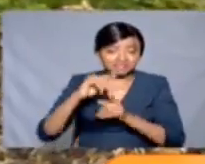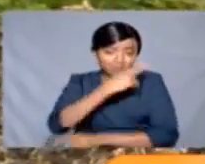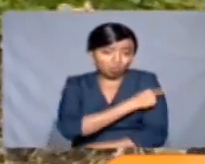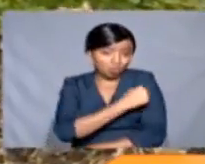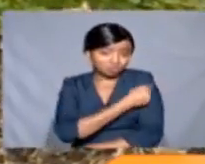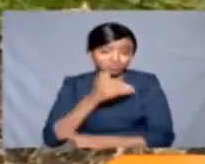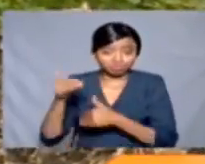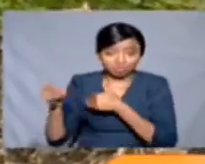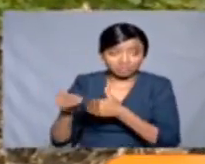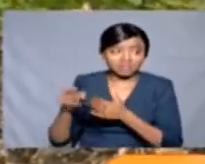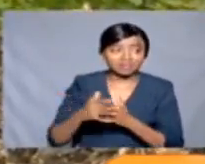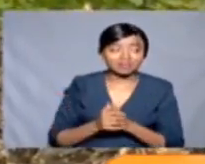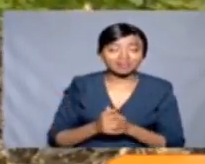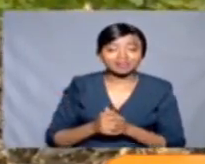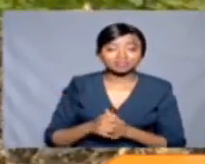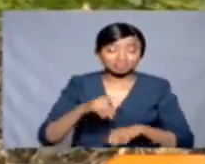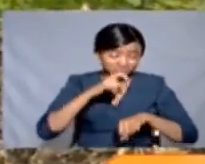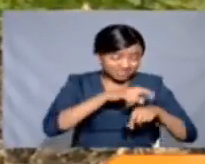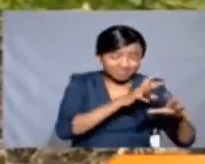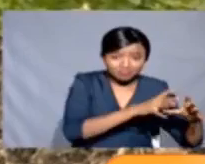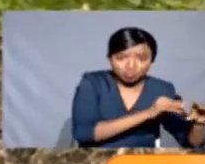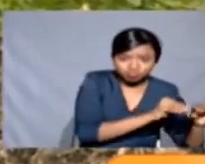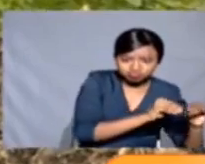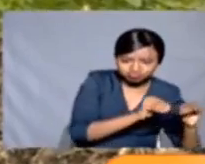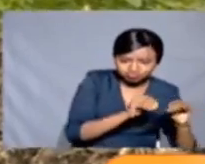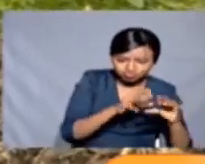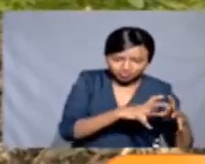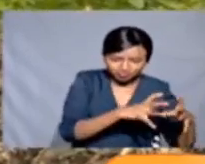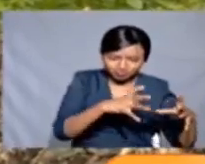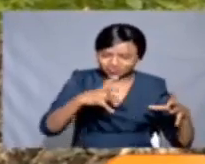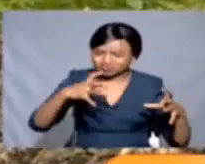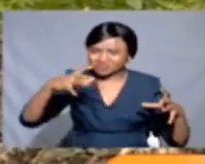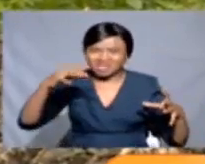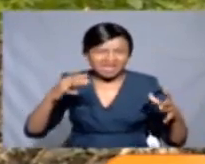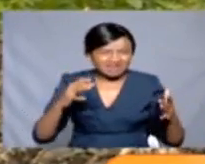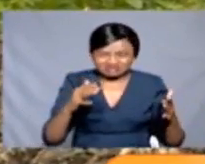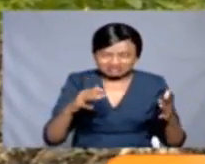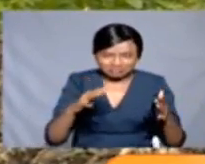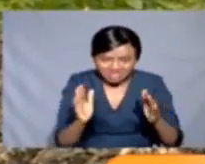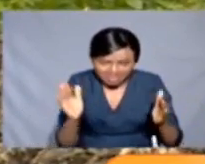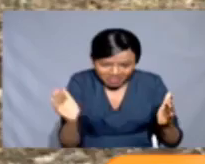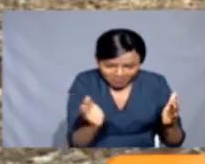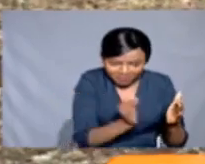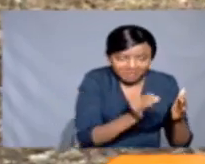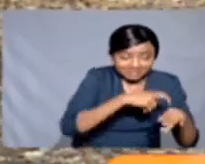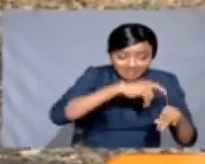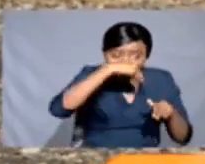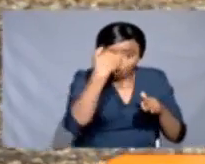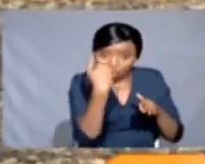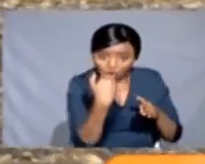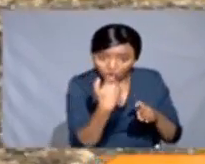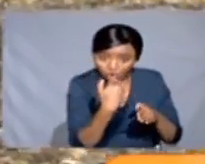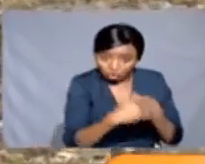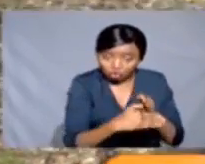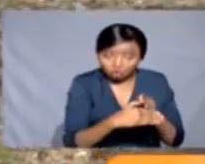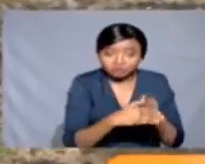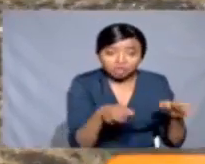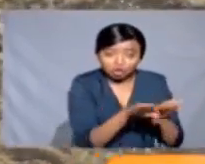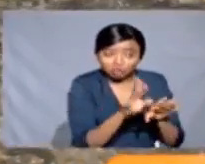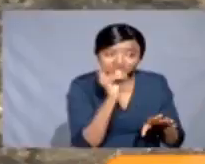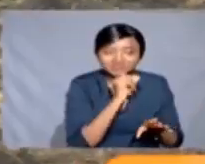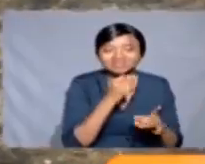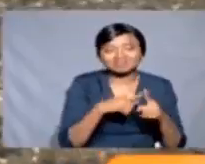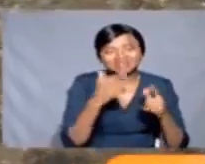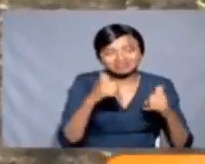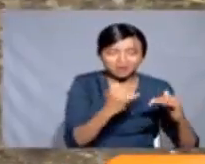kwa hapo mkaribu. So ilikuwa na effect, ikaonekana iwezi. Lakini baada hapa kufungwa, bado ile ina still ina